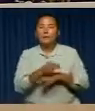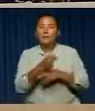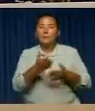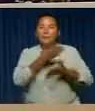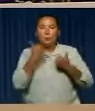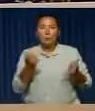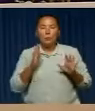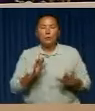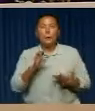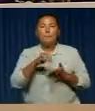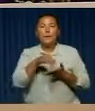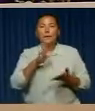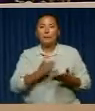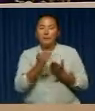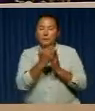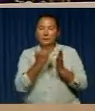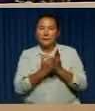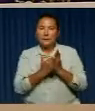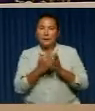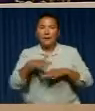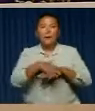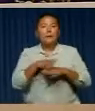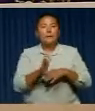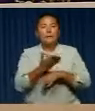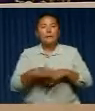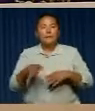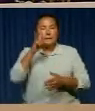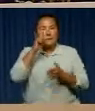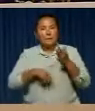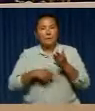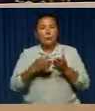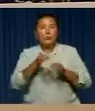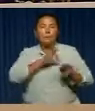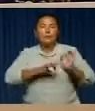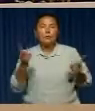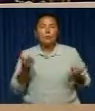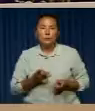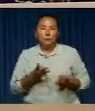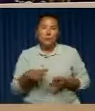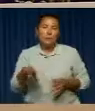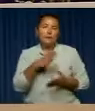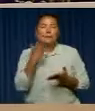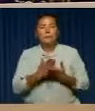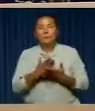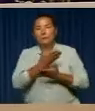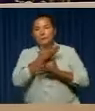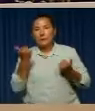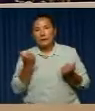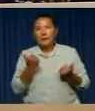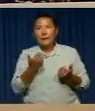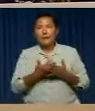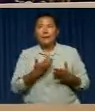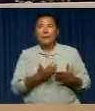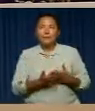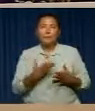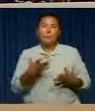қана бақылау. Халықтың арасында ол сенімсіздік пайда болды. Бұл бар нәрсе ме, жоқ нәрсе ме деп. Неге